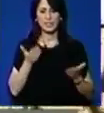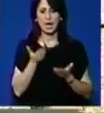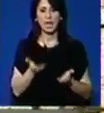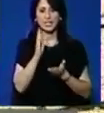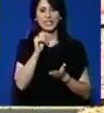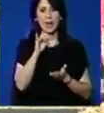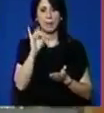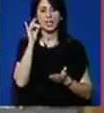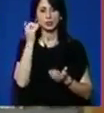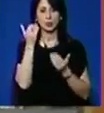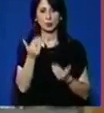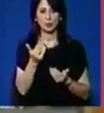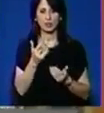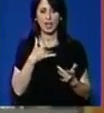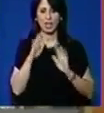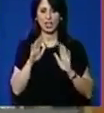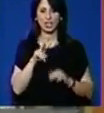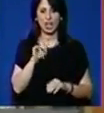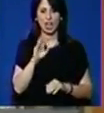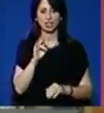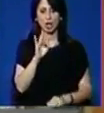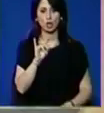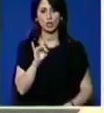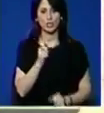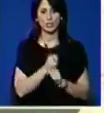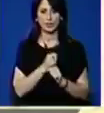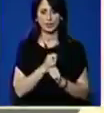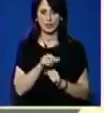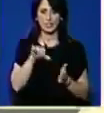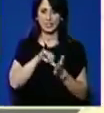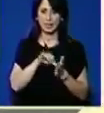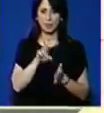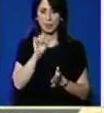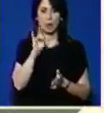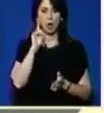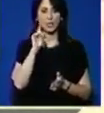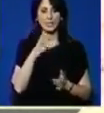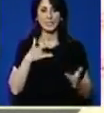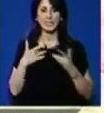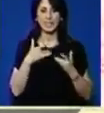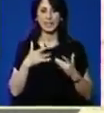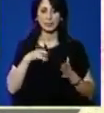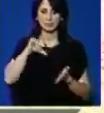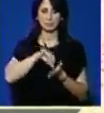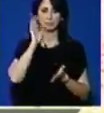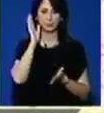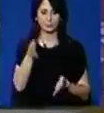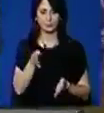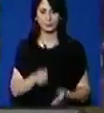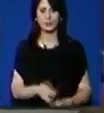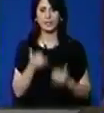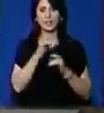გაცოცხლდება საბას ეპოქა, რომლის რეჟისორიც ლაშა ნოზაძეა. წარმოდგენაში კი ბოლნისის მუნციპალური თეატრის მსახიობები